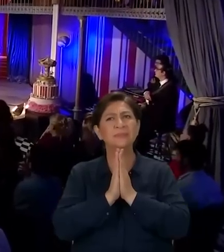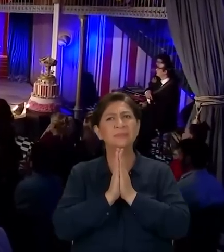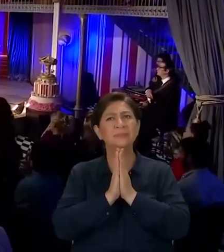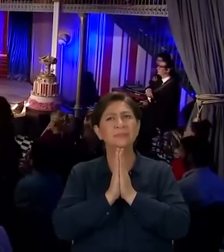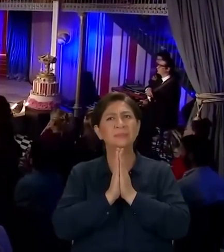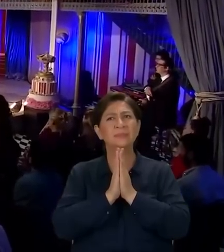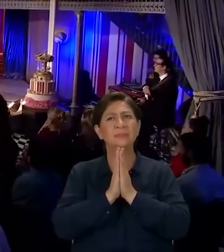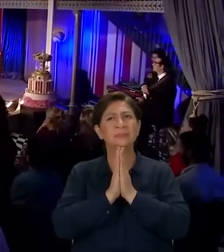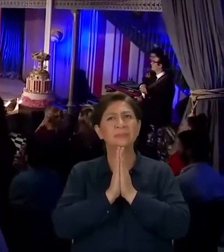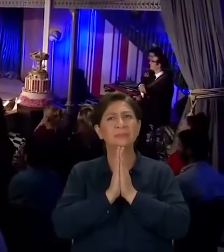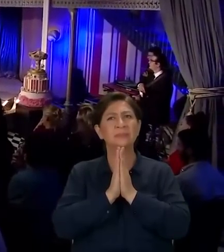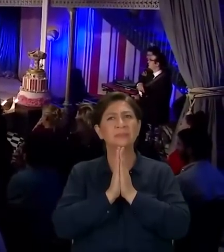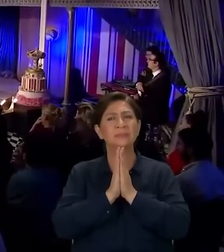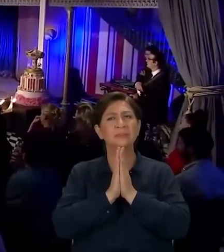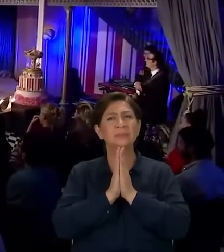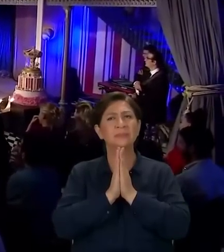Sessiz olun!